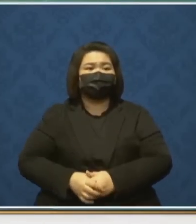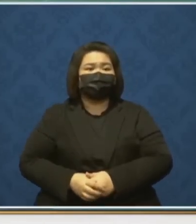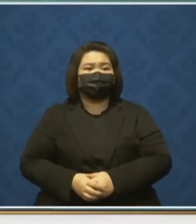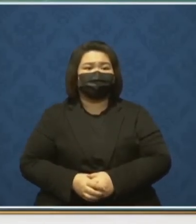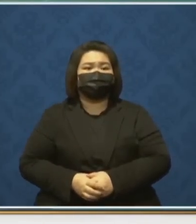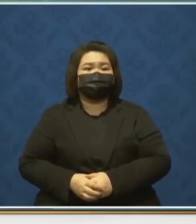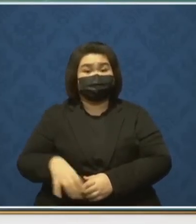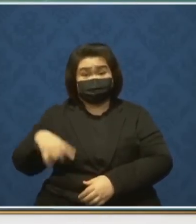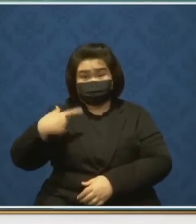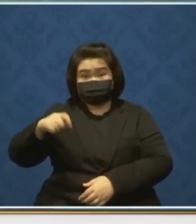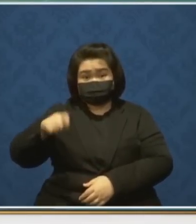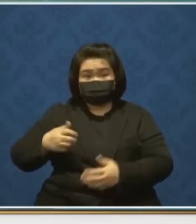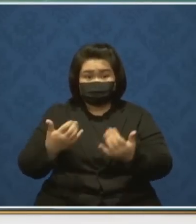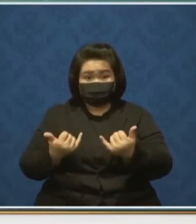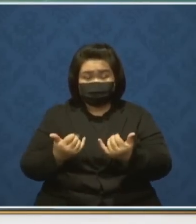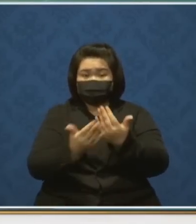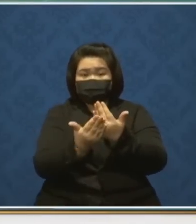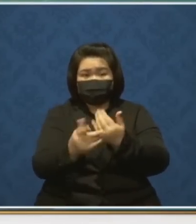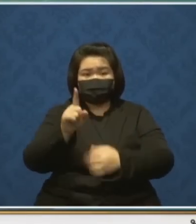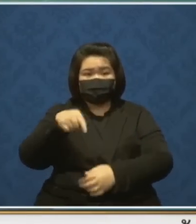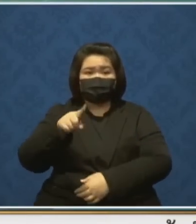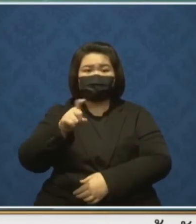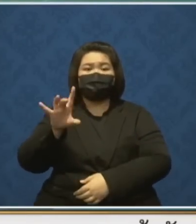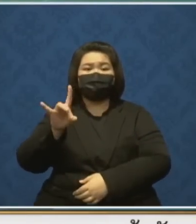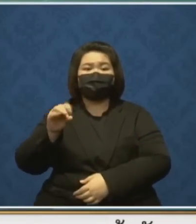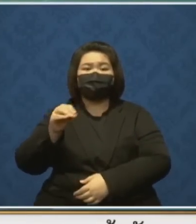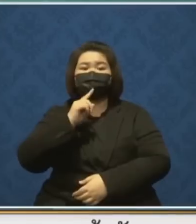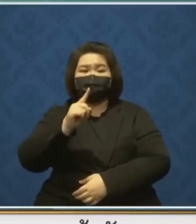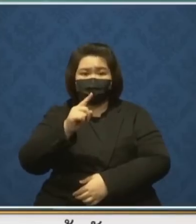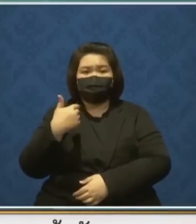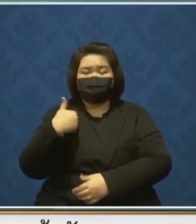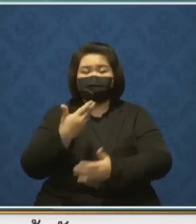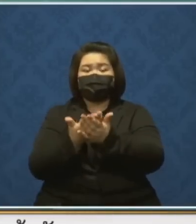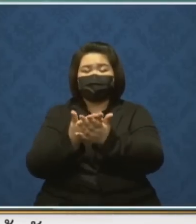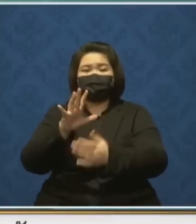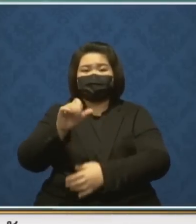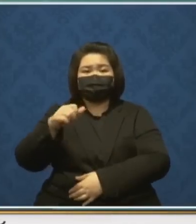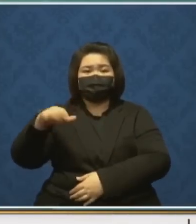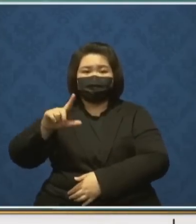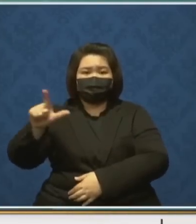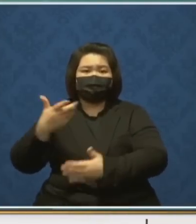ขึ้นสารอยู่ปัจุบัน 1180 คดีค่าเสียหาย 5 แสนกวาล้านบาท